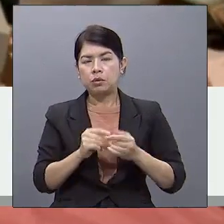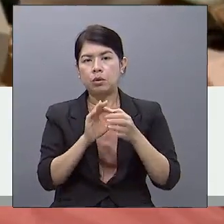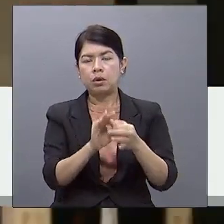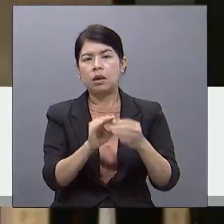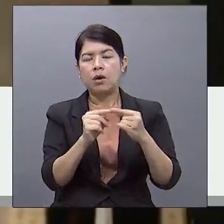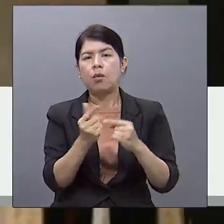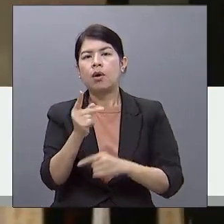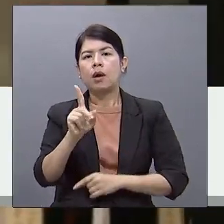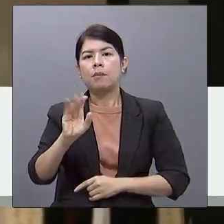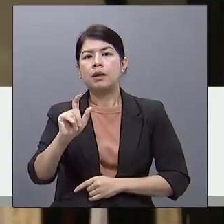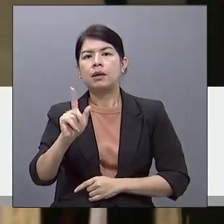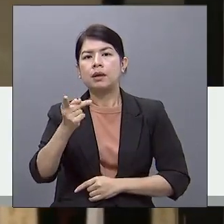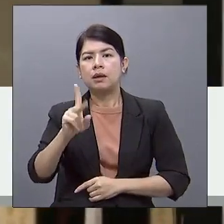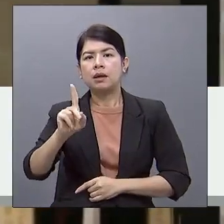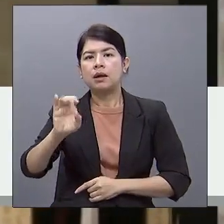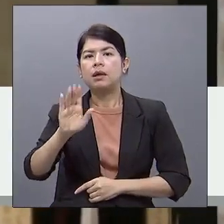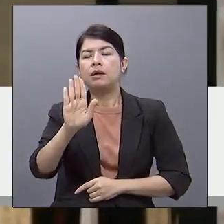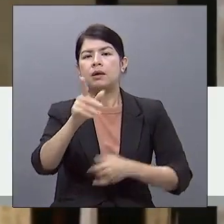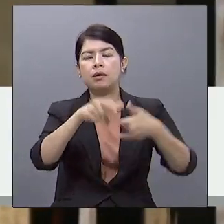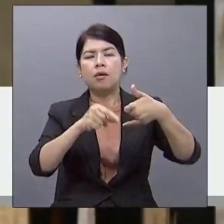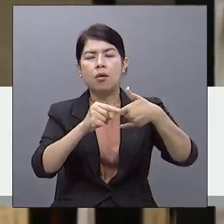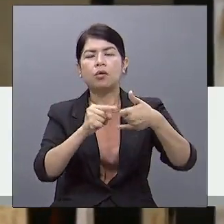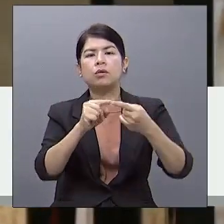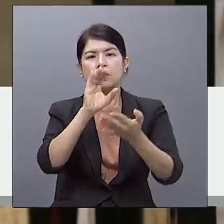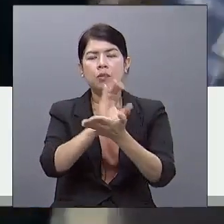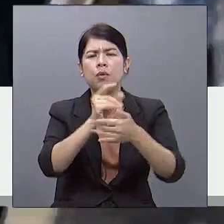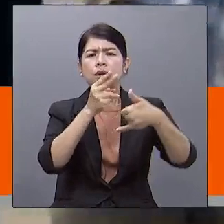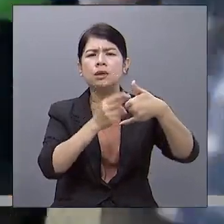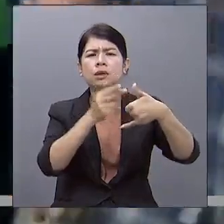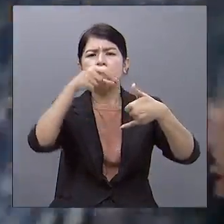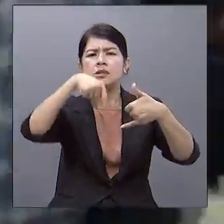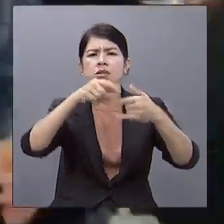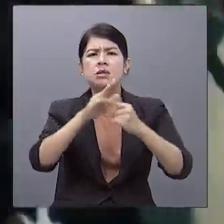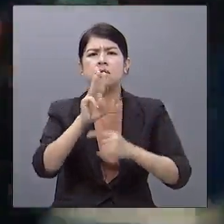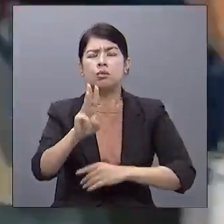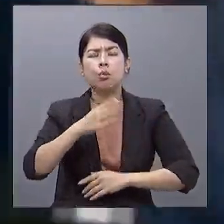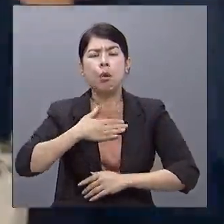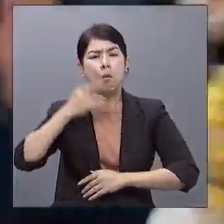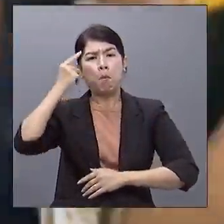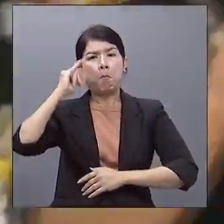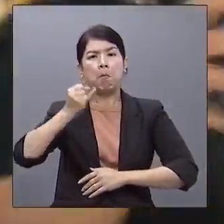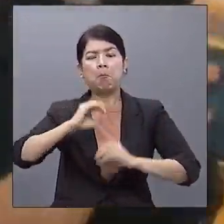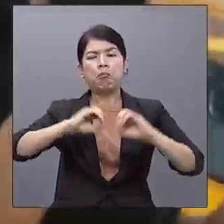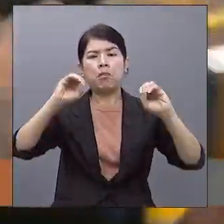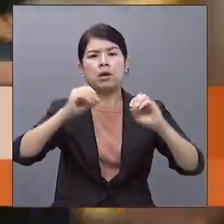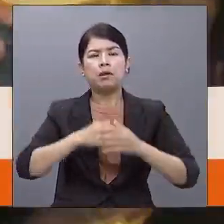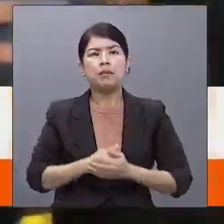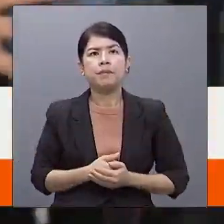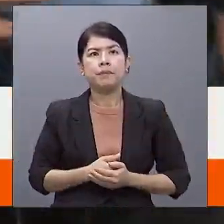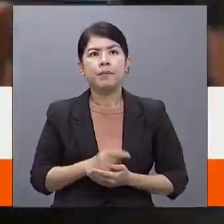สารวัตรสุวรรณและไม่รู้จักกับสารวัตรสวดด้วยครับคือยังไงครับตกลงเราเกี่ยวข้องหรืออะไรยังไง